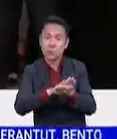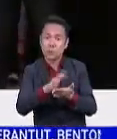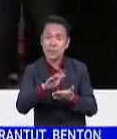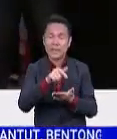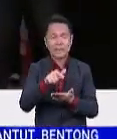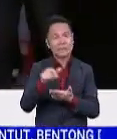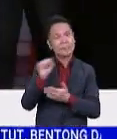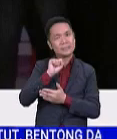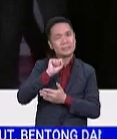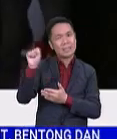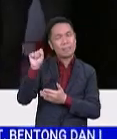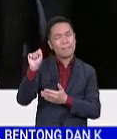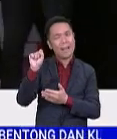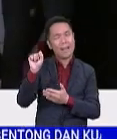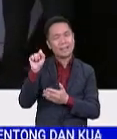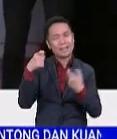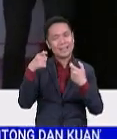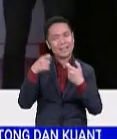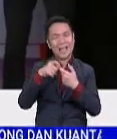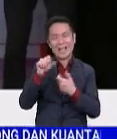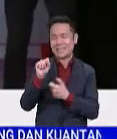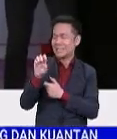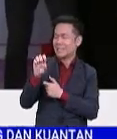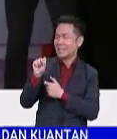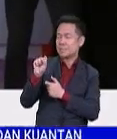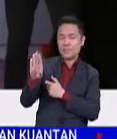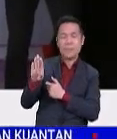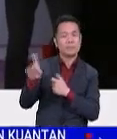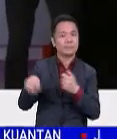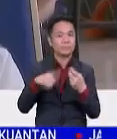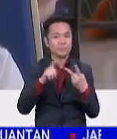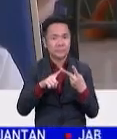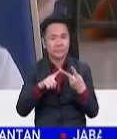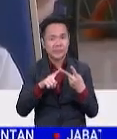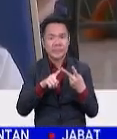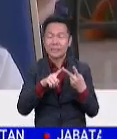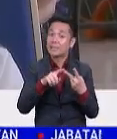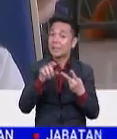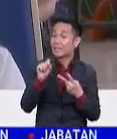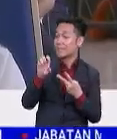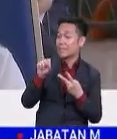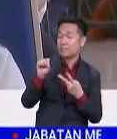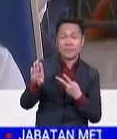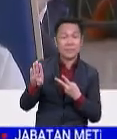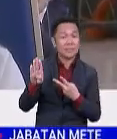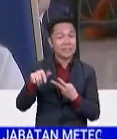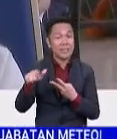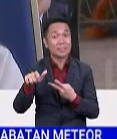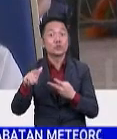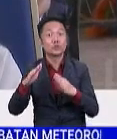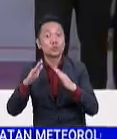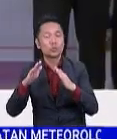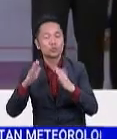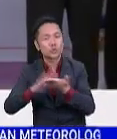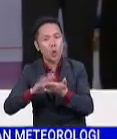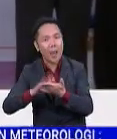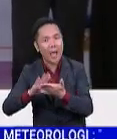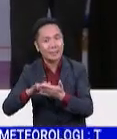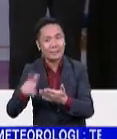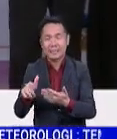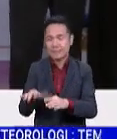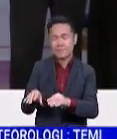Sabah electricity sendirian berhad ISP dan sumbangan sekolah angkat siswi di dewan serbaguna nabawan